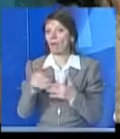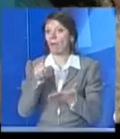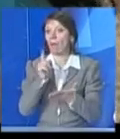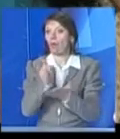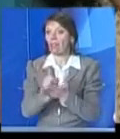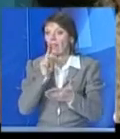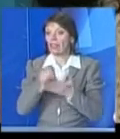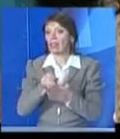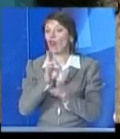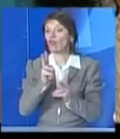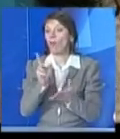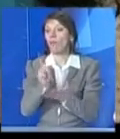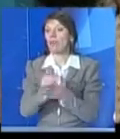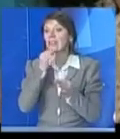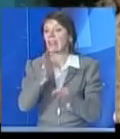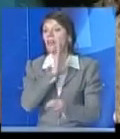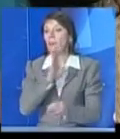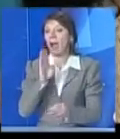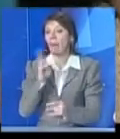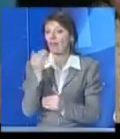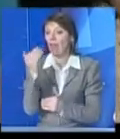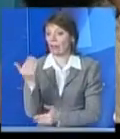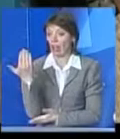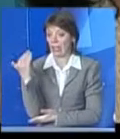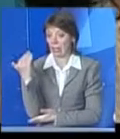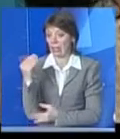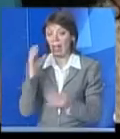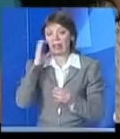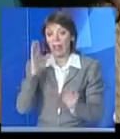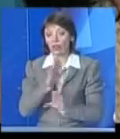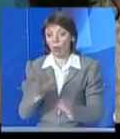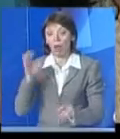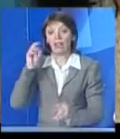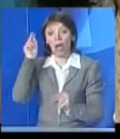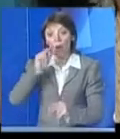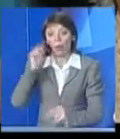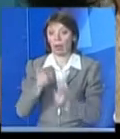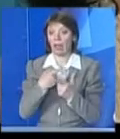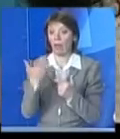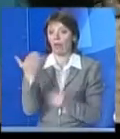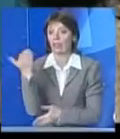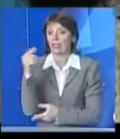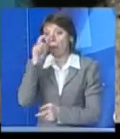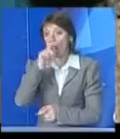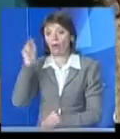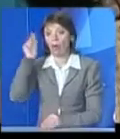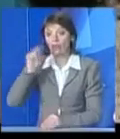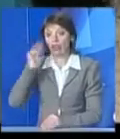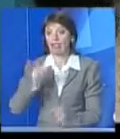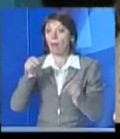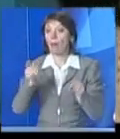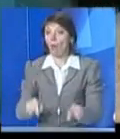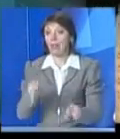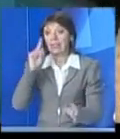не педагог. Хто має сказати мамі, що ваша дитина не слухається на уроці, або ваша дитина погано вчиться, бо